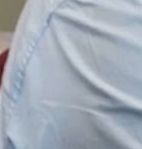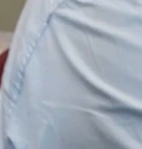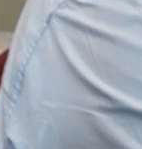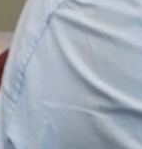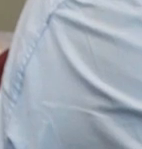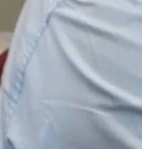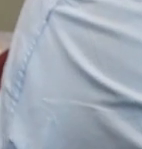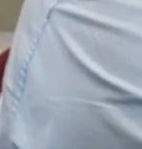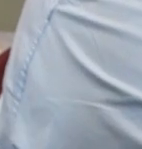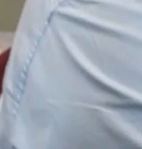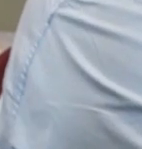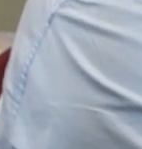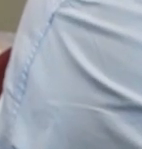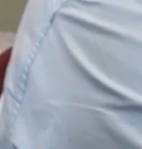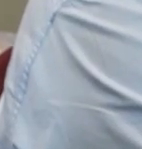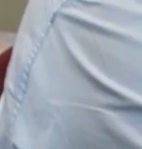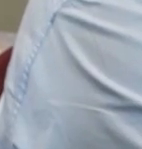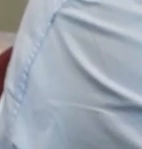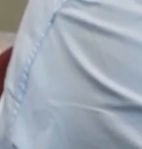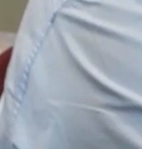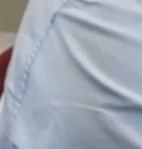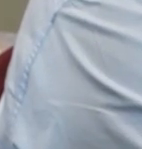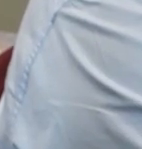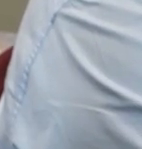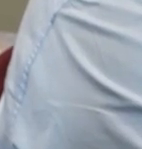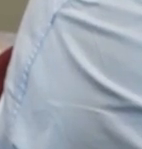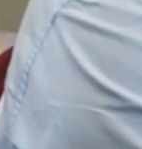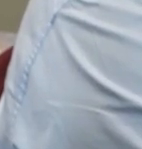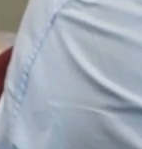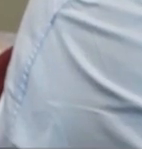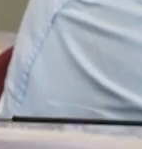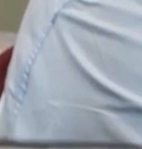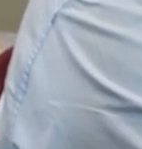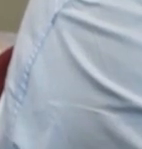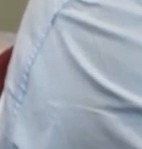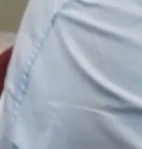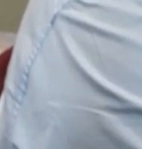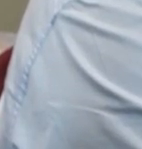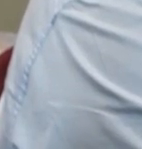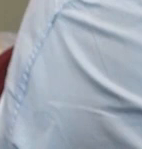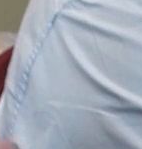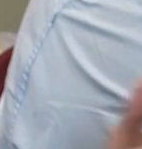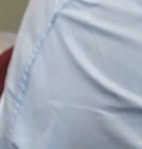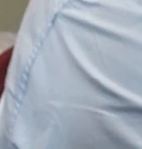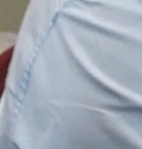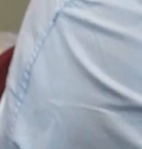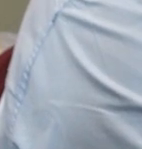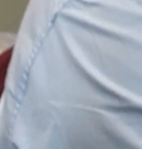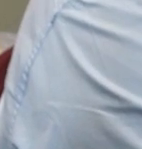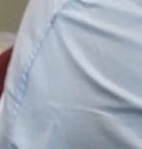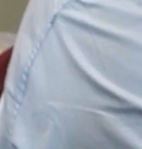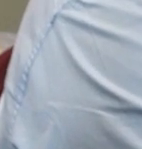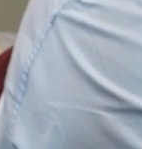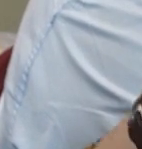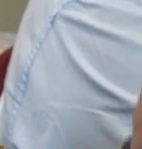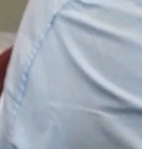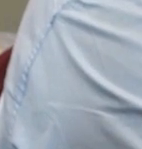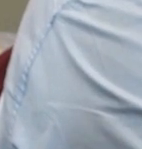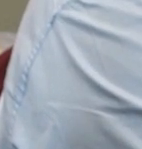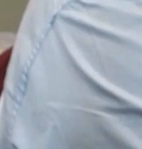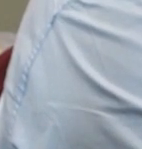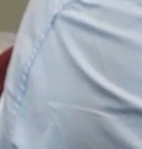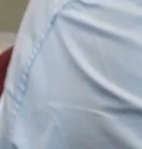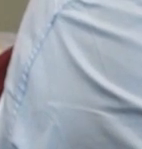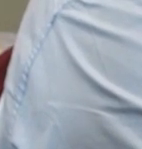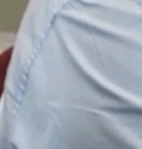bagai sampai dimana proses atau perkembangan kasus tersebut jadi tidak hanya serta-merta menghadirkan saksi di depan majelis hakim